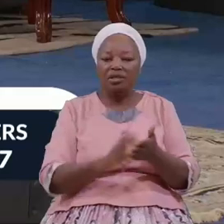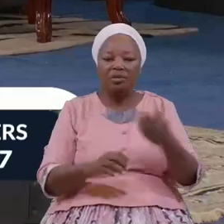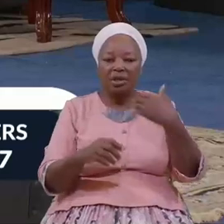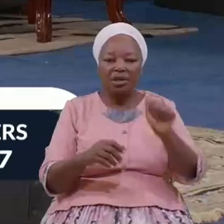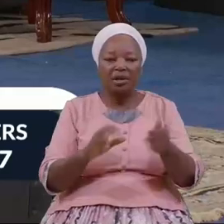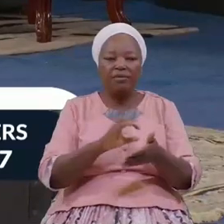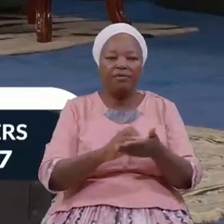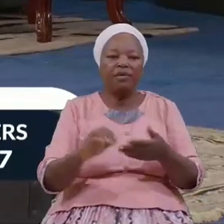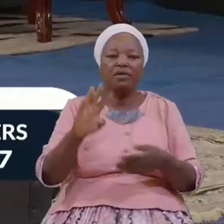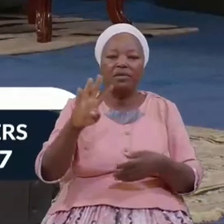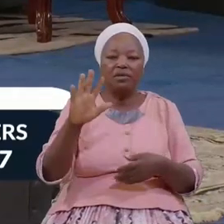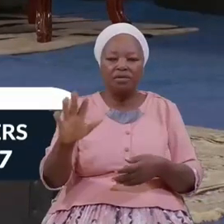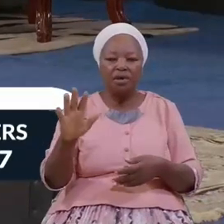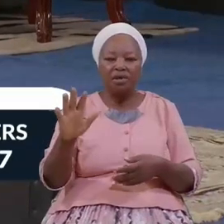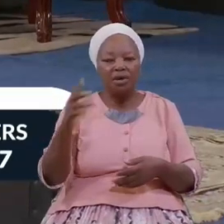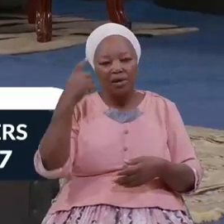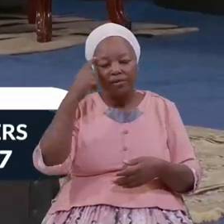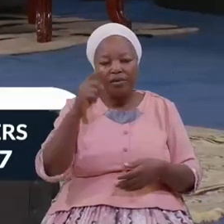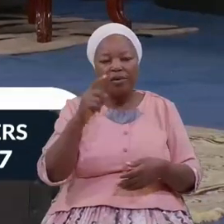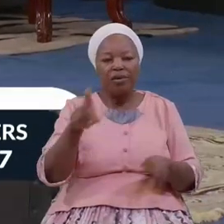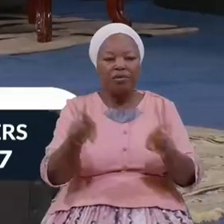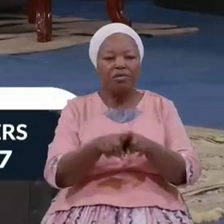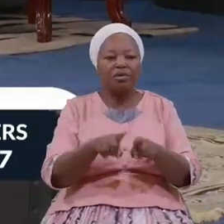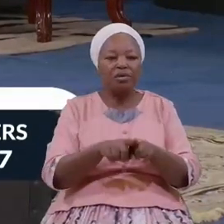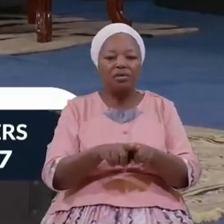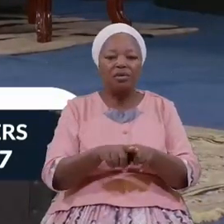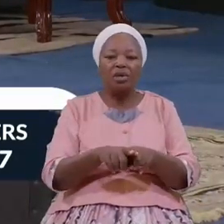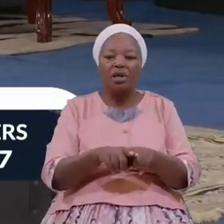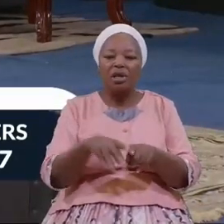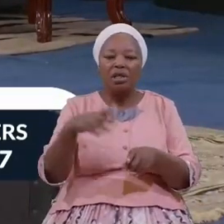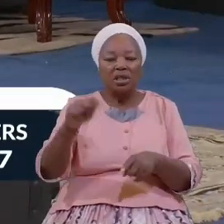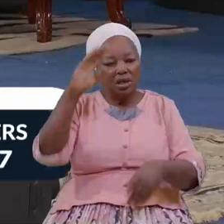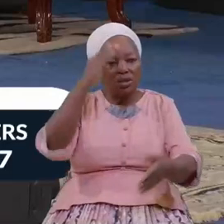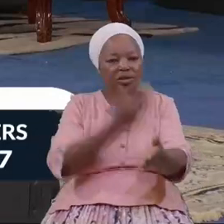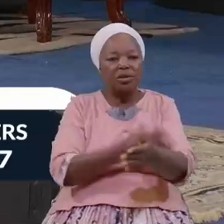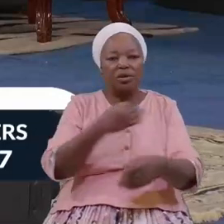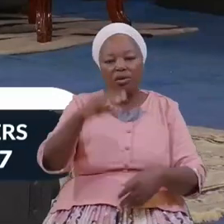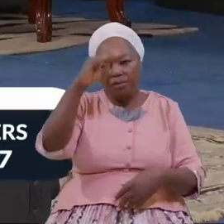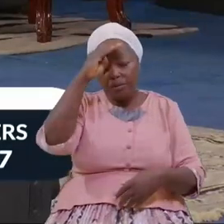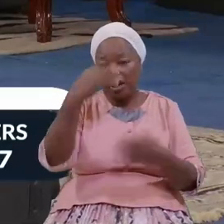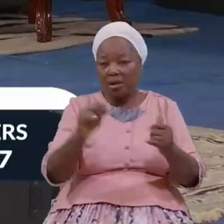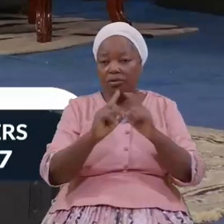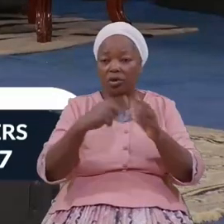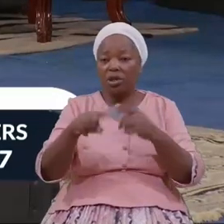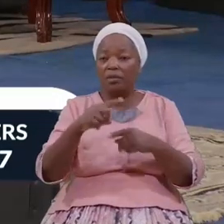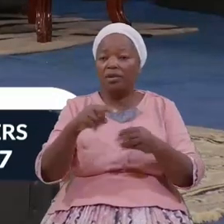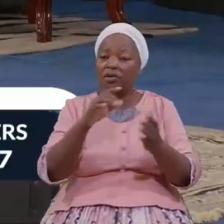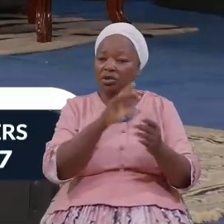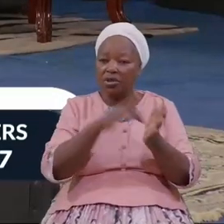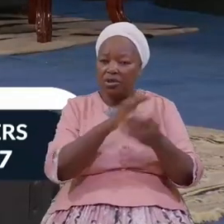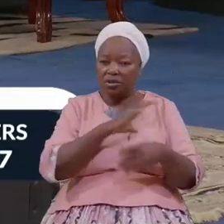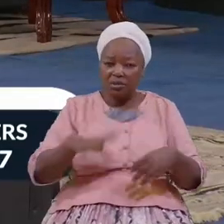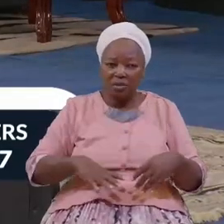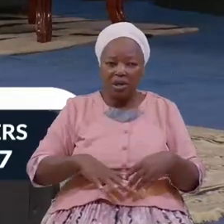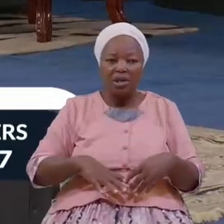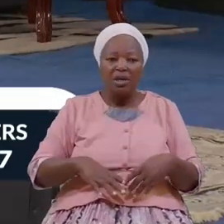verset 45 dit, car le Fils de l'homme est venu, Christ